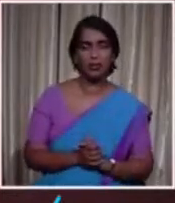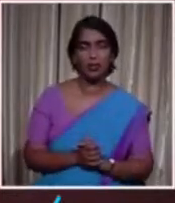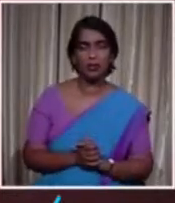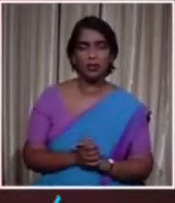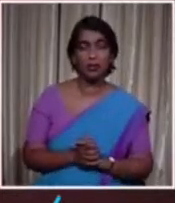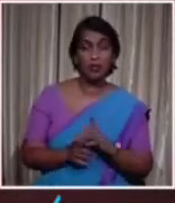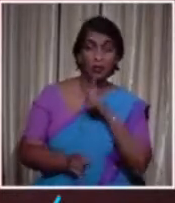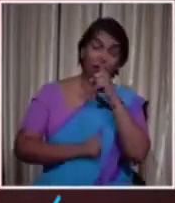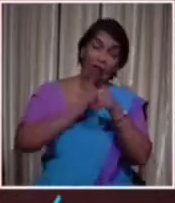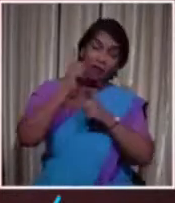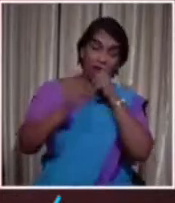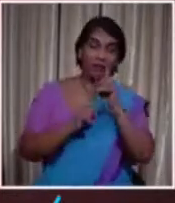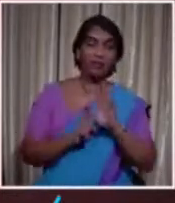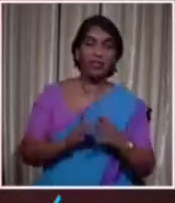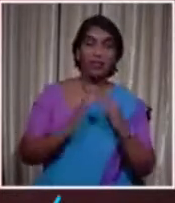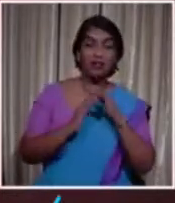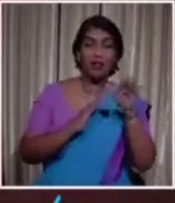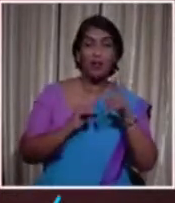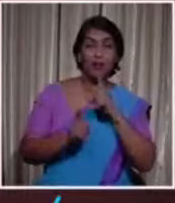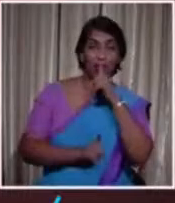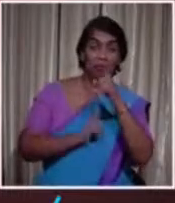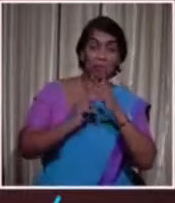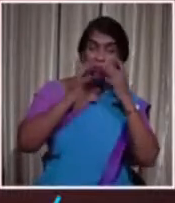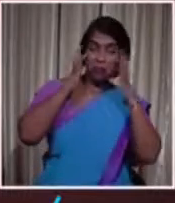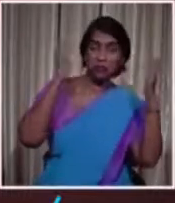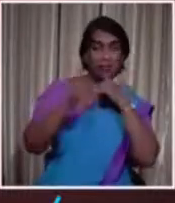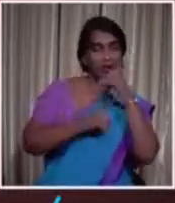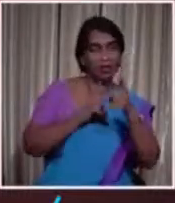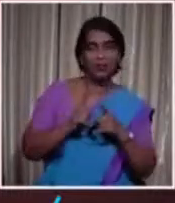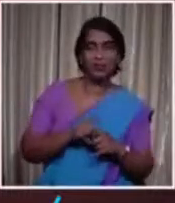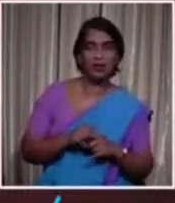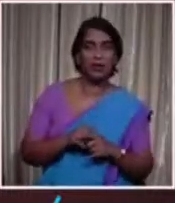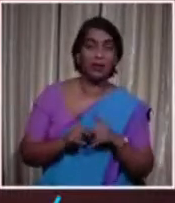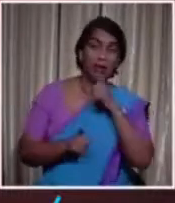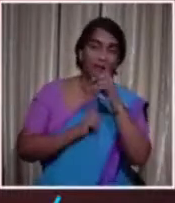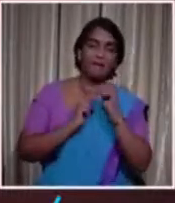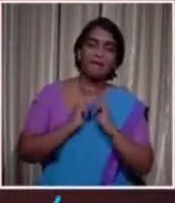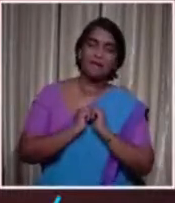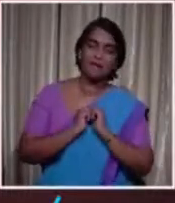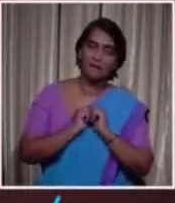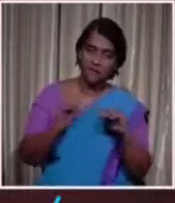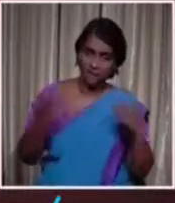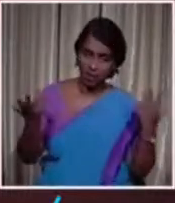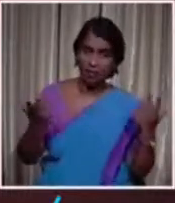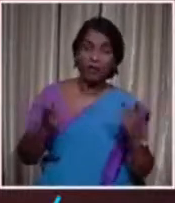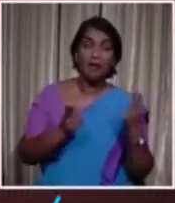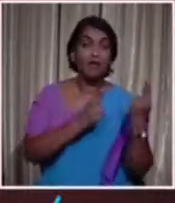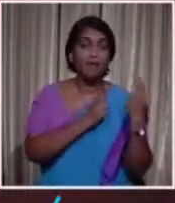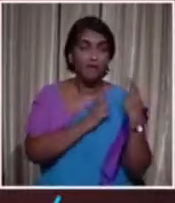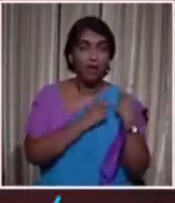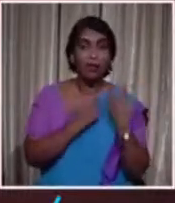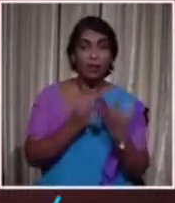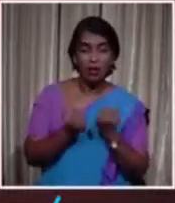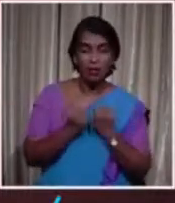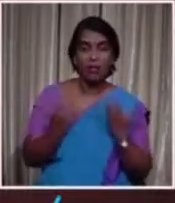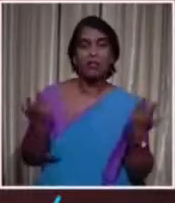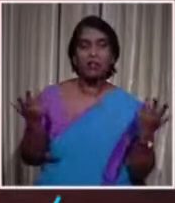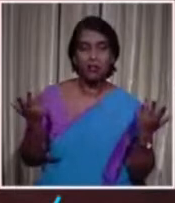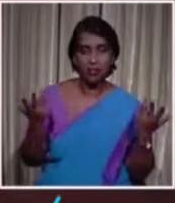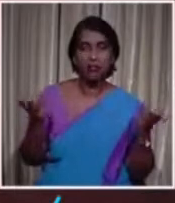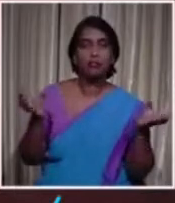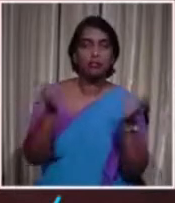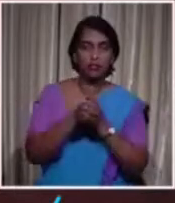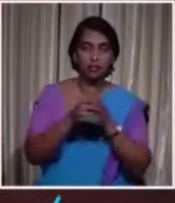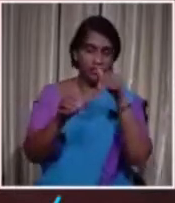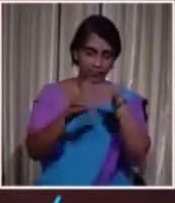ටෝක් දෙනවනේ අපි කියන ගමේ භාෂාවෙන් කියන පඩි ටෝක් දෙනවා කියලා. පඩි ටෝක් දිදී ඉඳලා වැඩන්නේ වගකීමක් ගන්න බැරි සෙට් එකක්